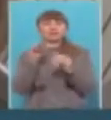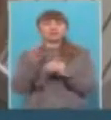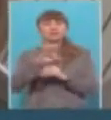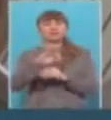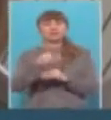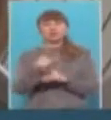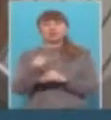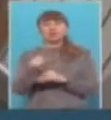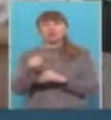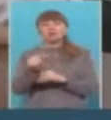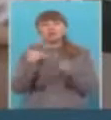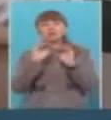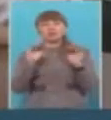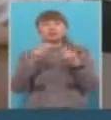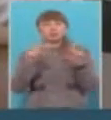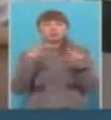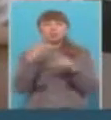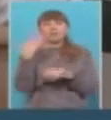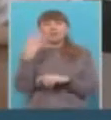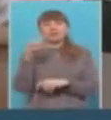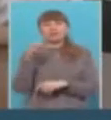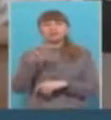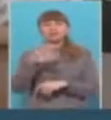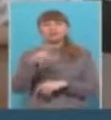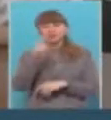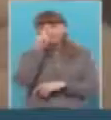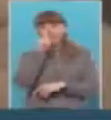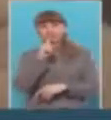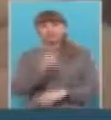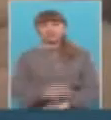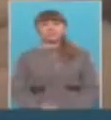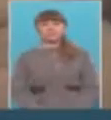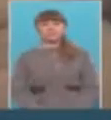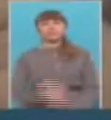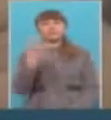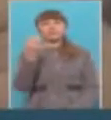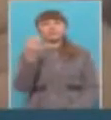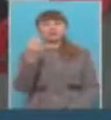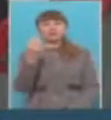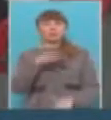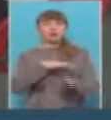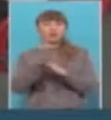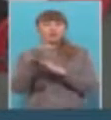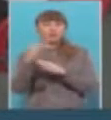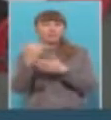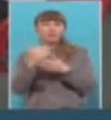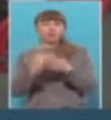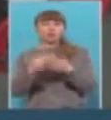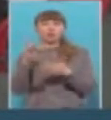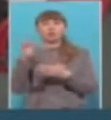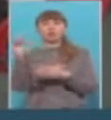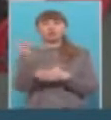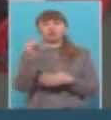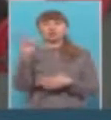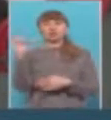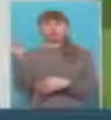істеу орталығының желісі құрылды. Жамбыл атындағы кітапхана қайта жаңғырды. Кейінгі 2 жылда жастар арасындағы жұмыссыздық